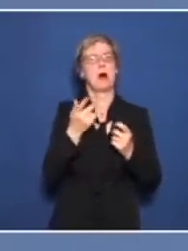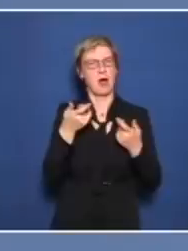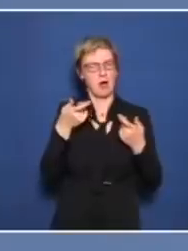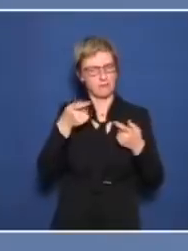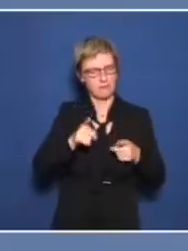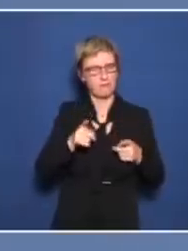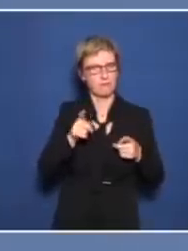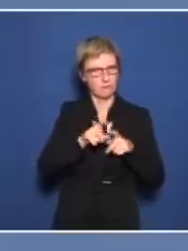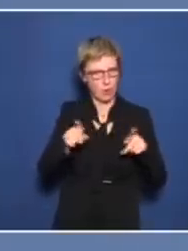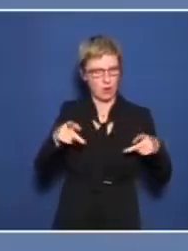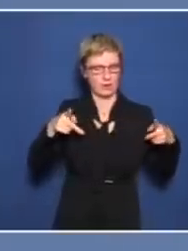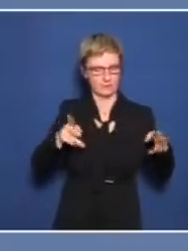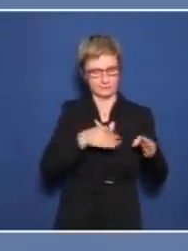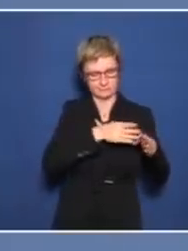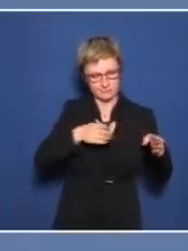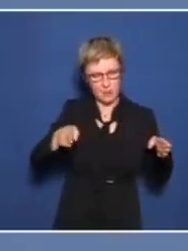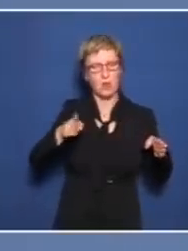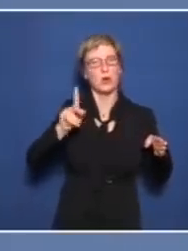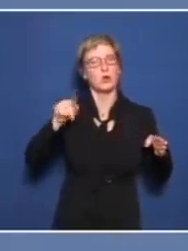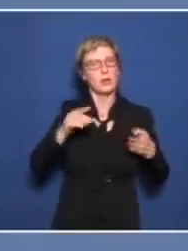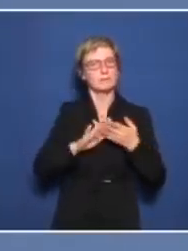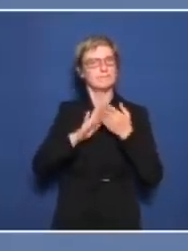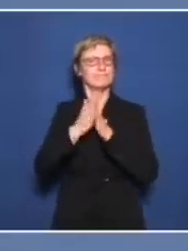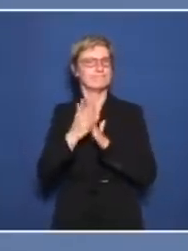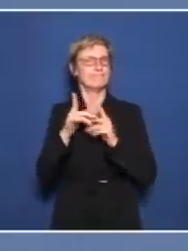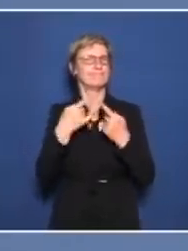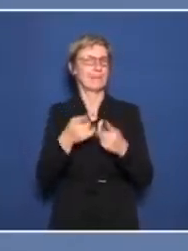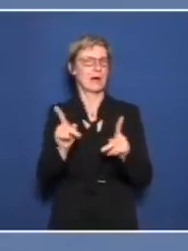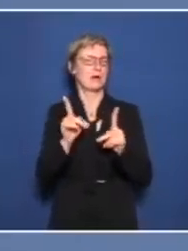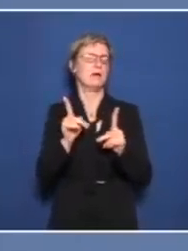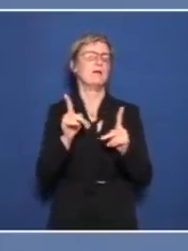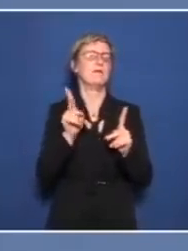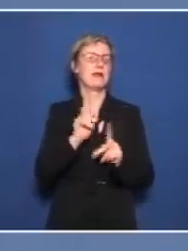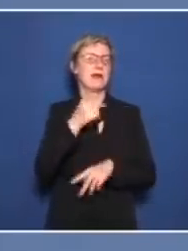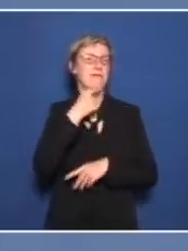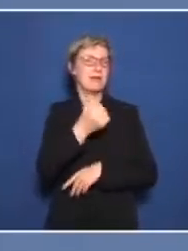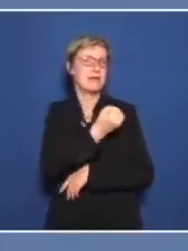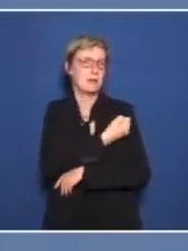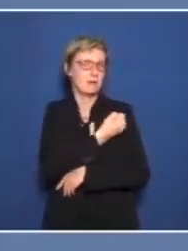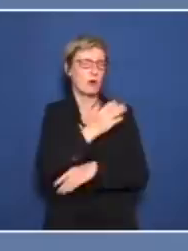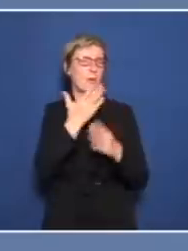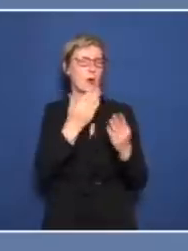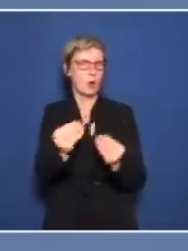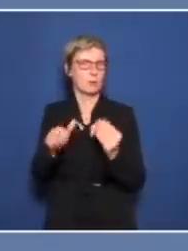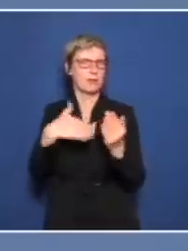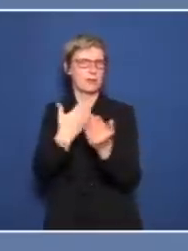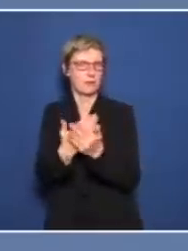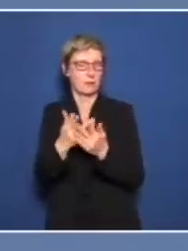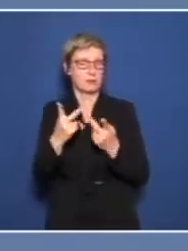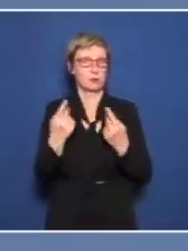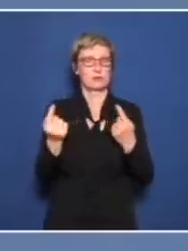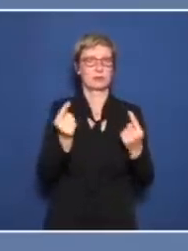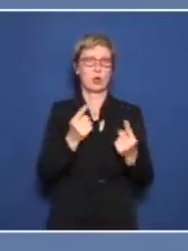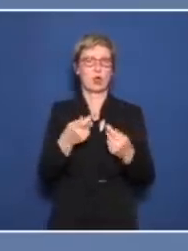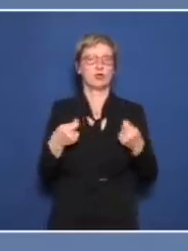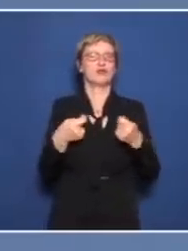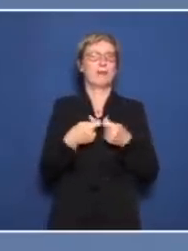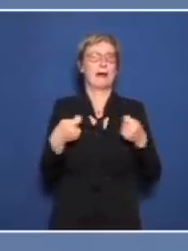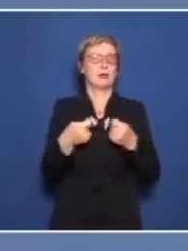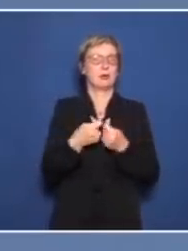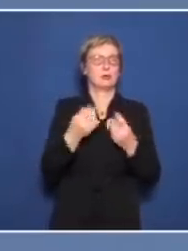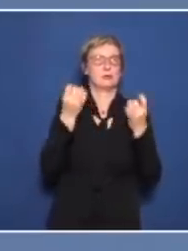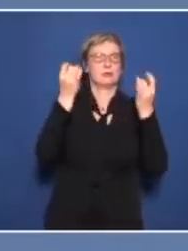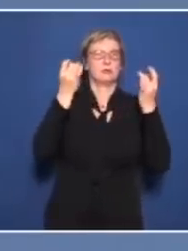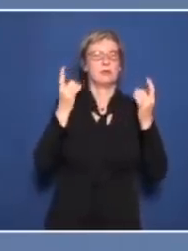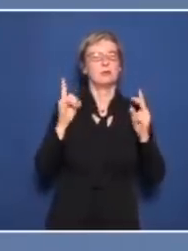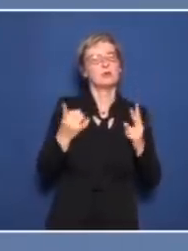bis wir tatsächlich jedem, der will, auch ein Impfangebot werden gemacht haben können. Aber das ist eine Spannung, die wir aushalten müssen.